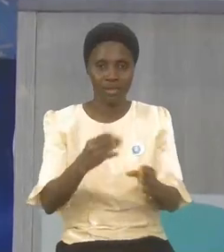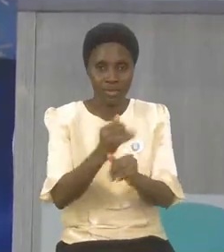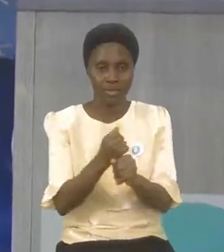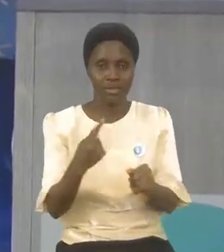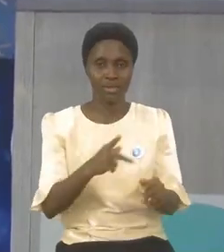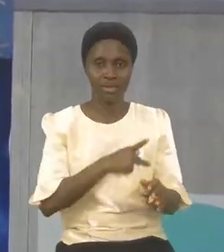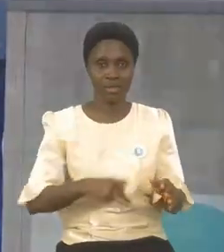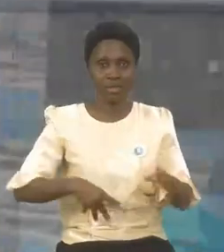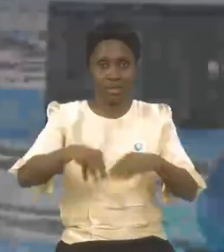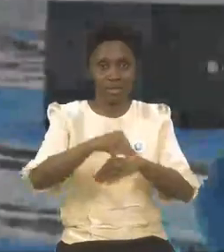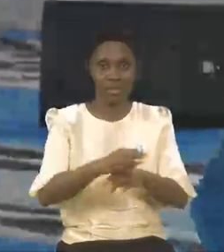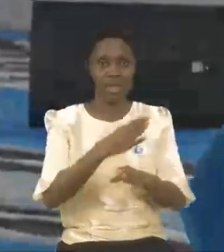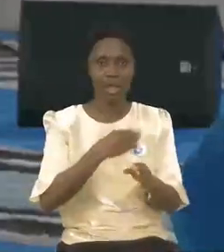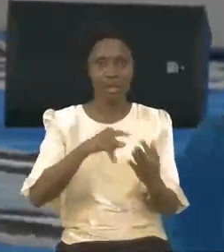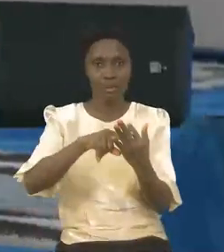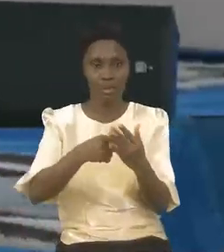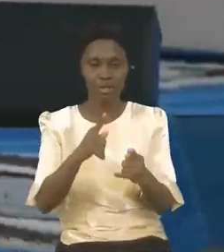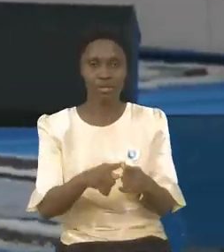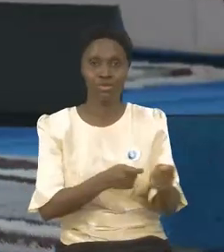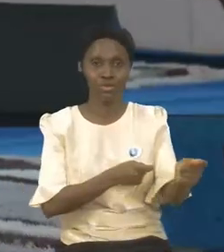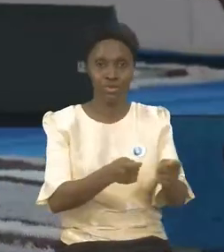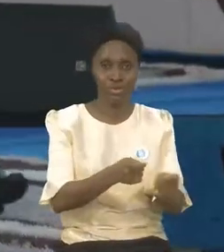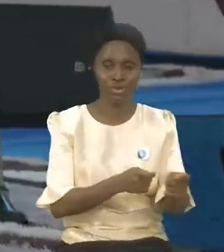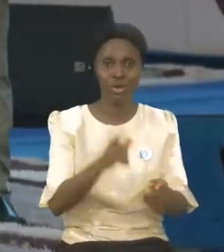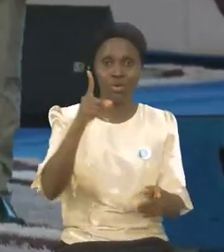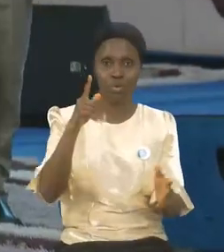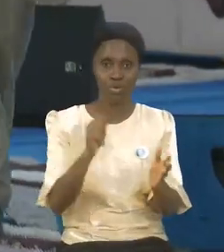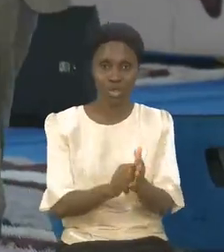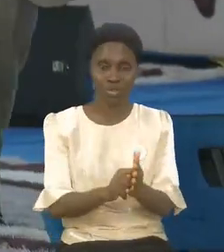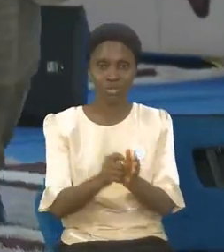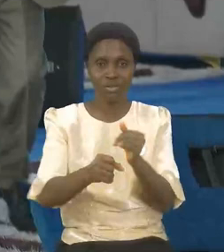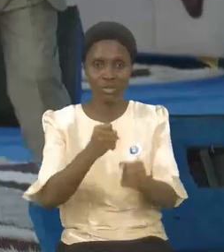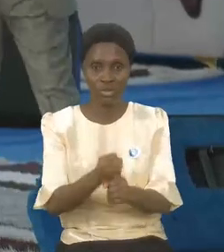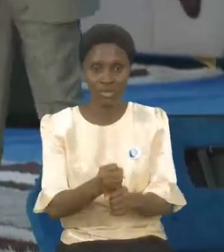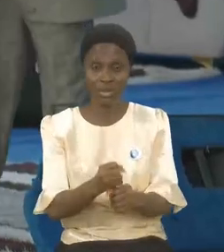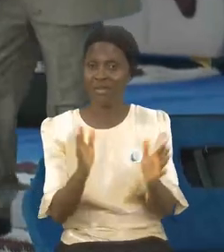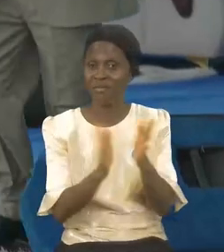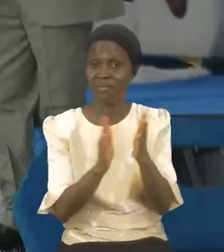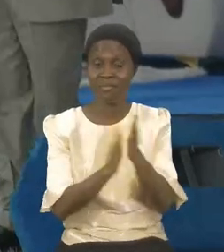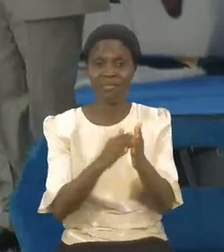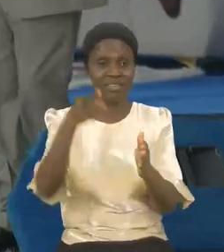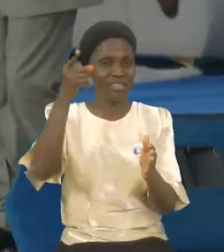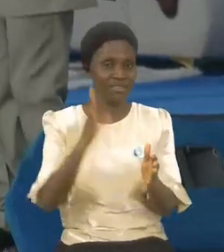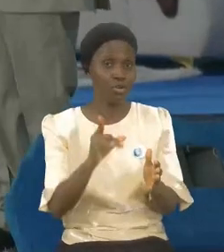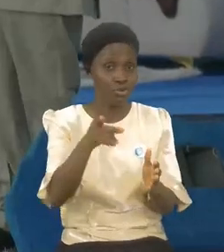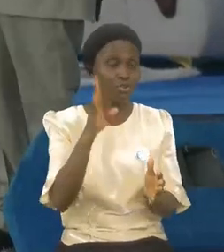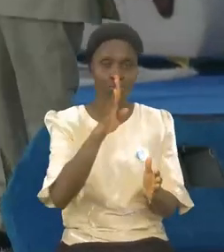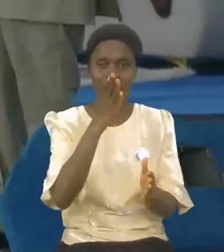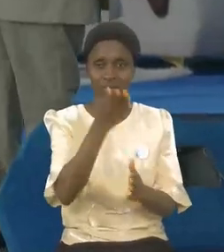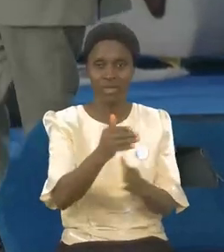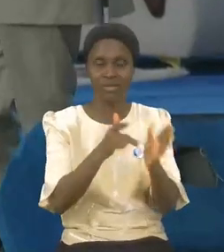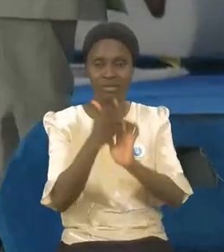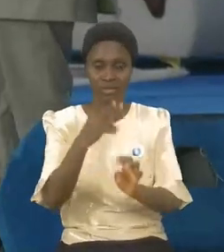Christ reviendra avec les saints. Alors, il va s'occuper du royaume et il va commencer à